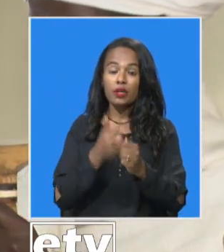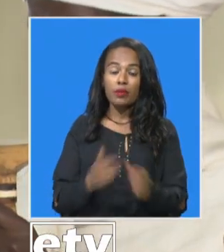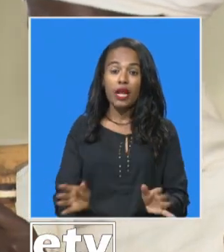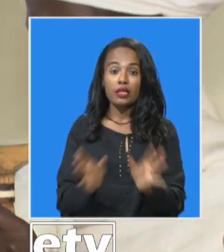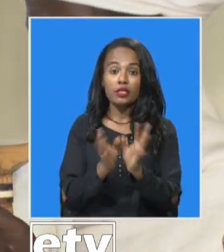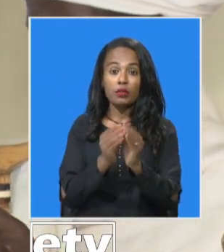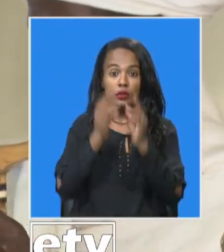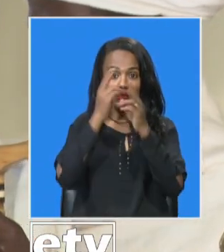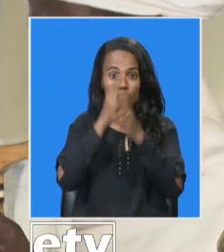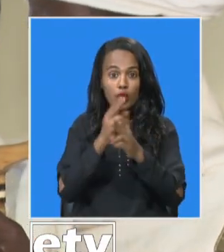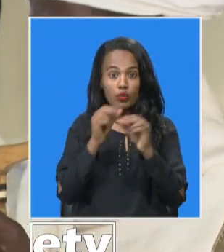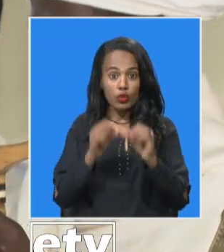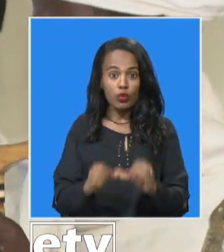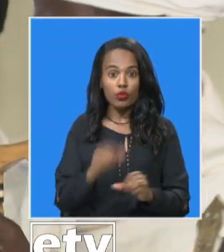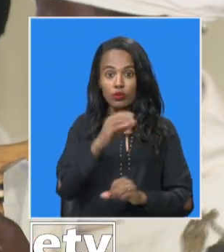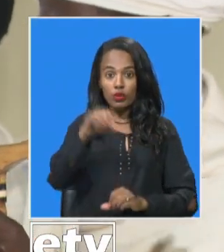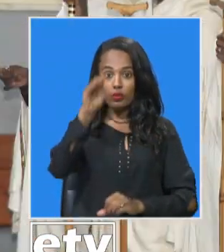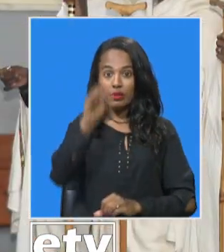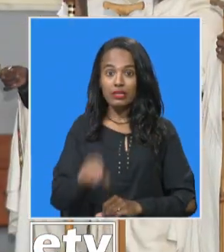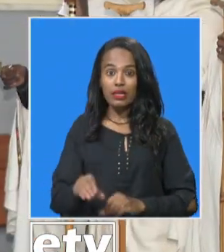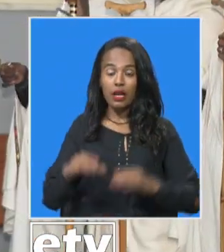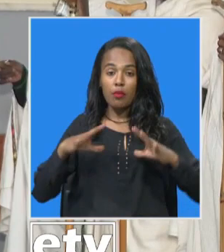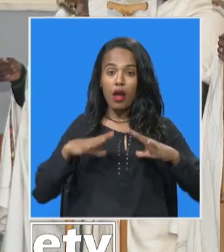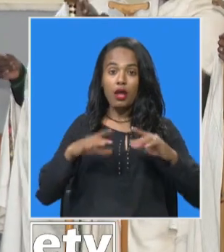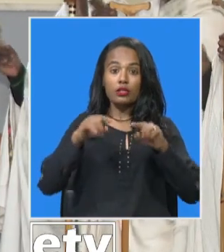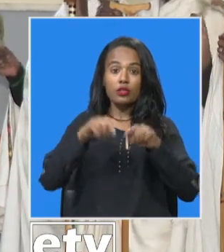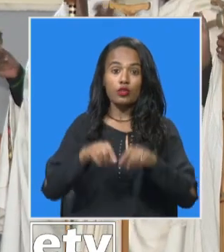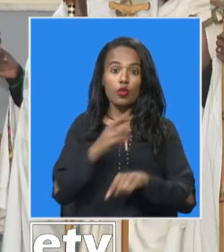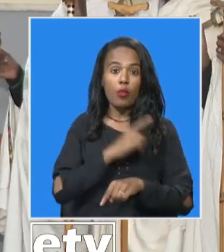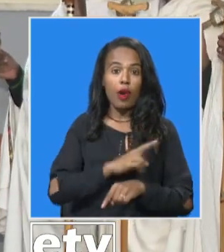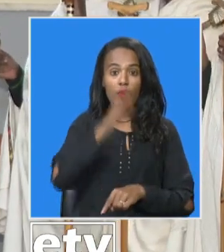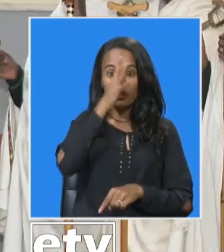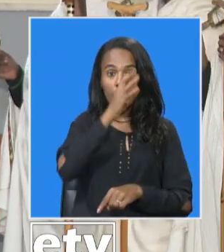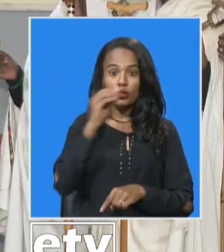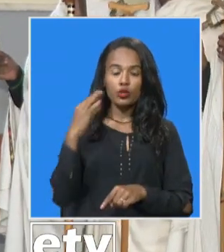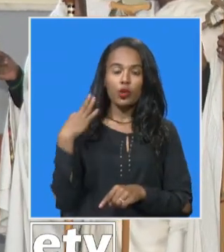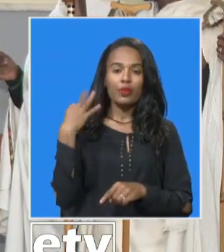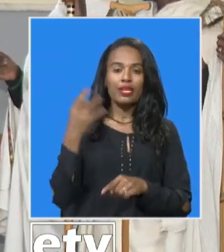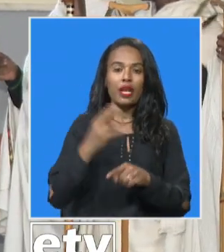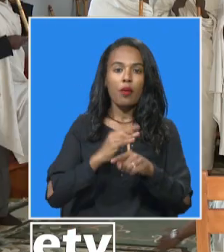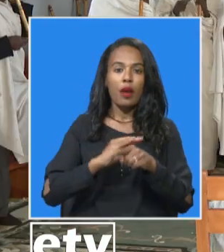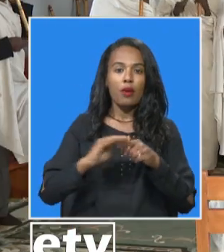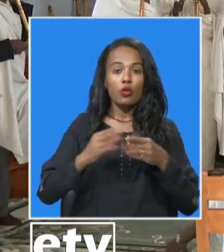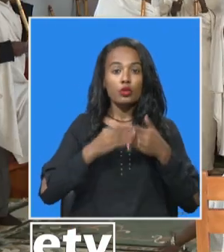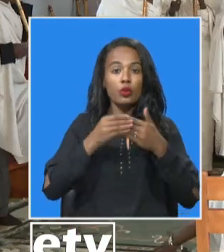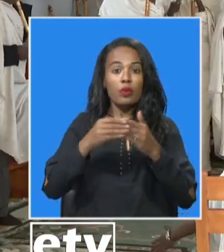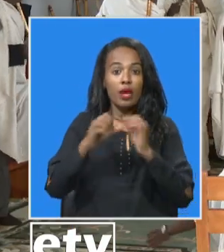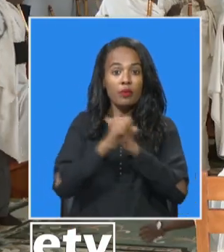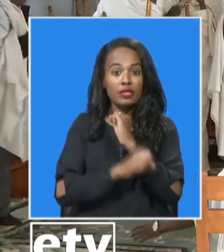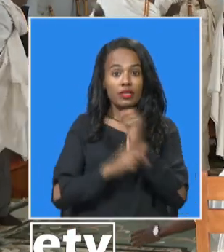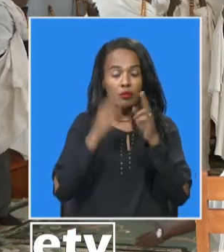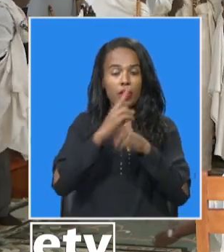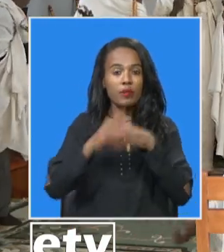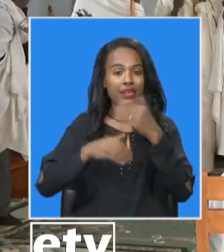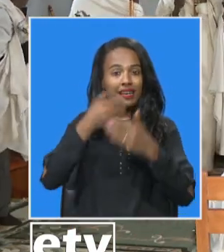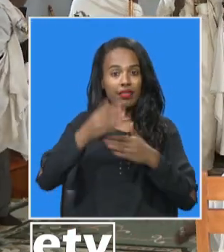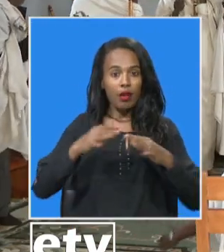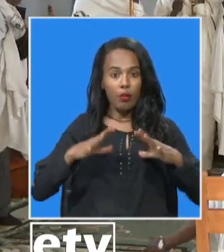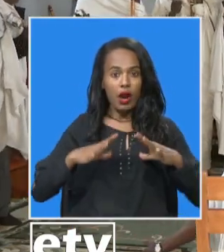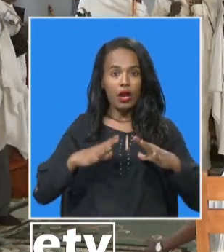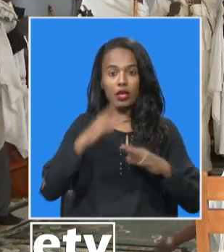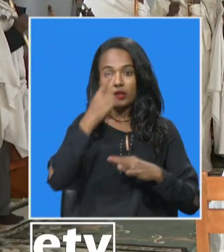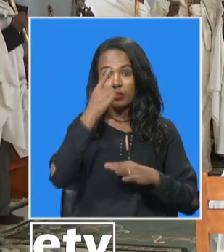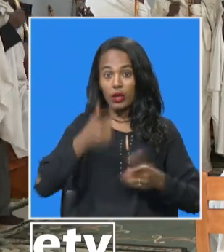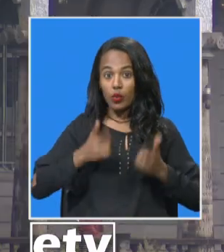ተሰባስቦ ሲያከብሩት የቆዩትን የመስቀል በዓል ዘንድሮ በሃይማኖት አባቶችና በጤና ባለሙያዎች መመሪያ መሰረት ማክበር ቀጣዮቹን በዓላት